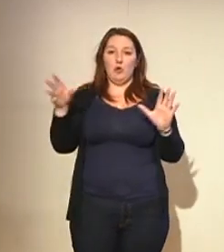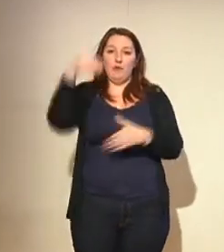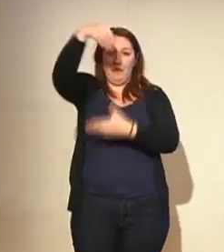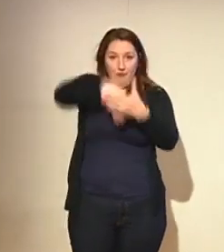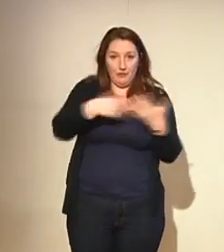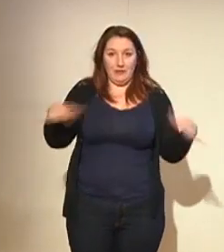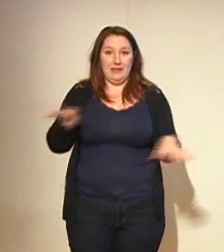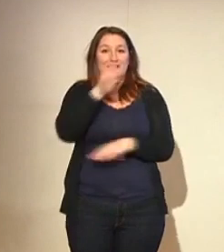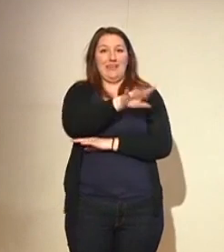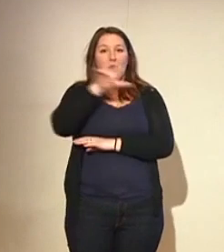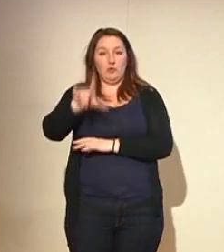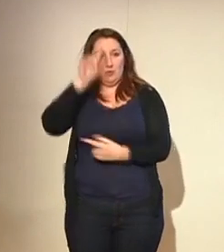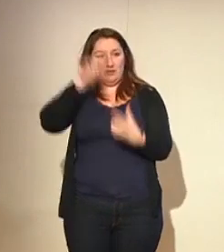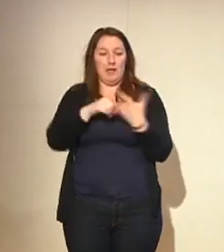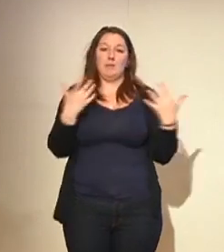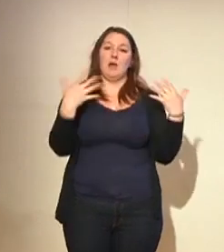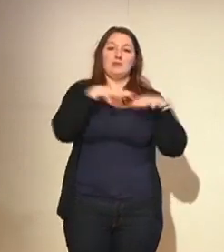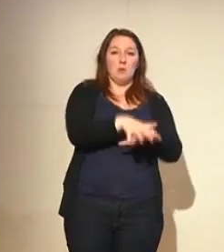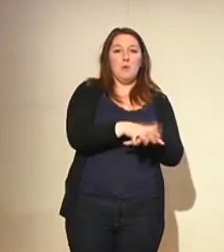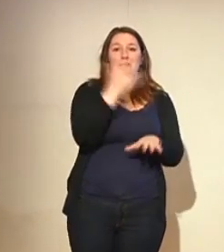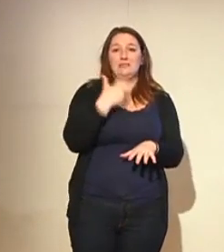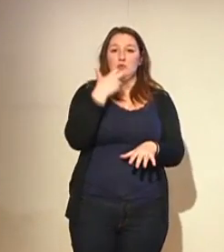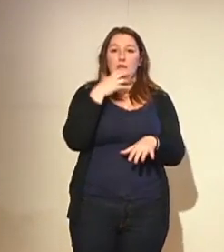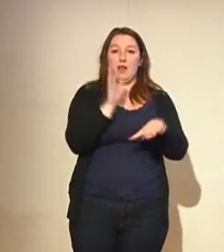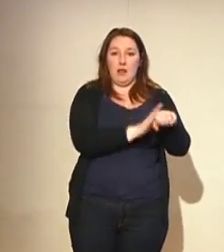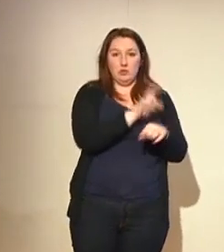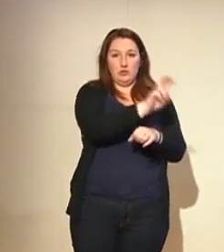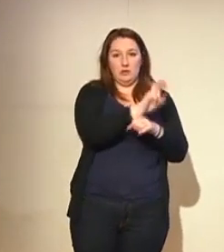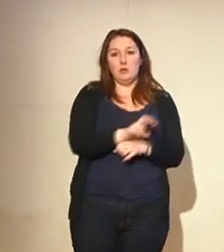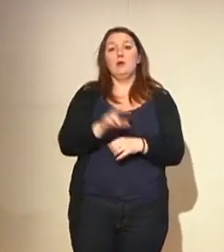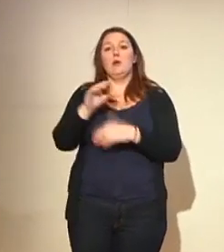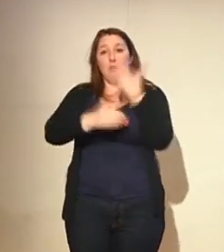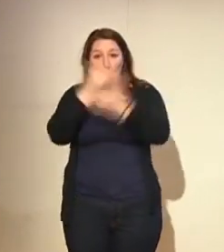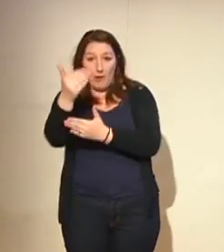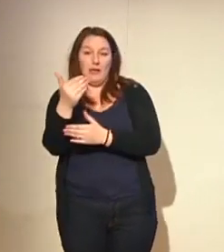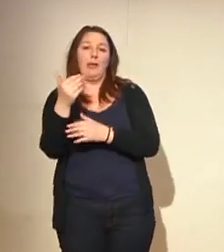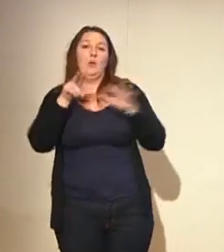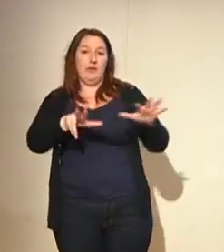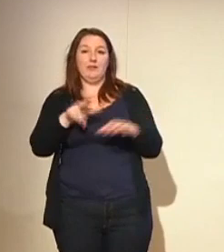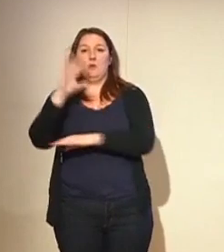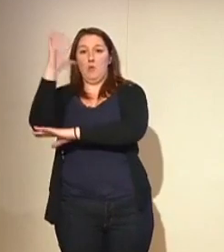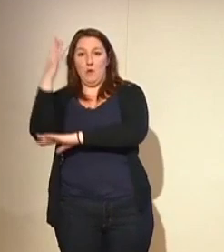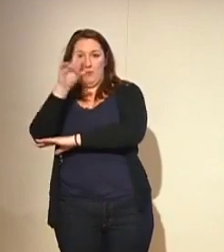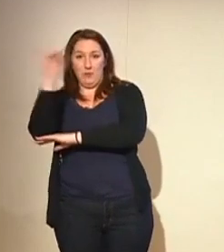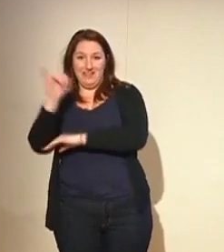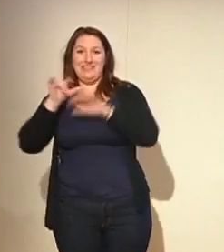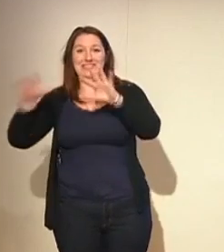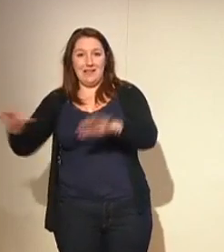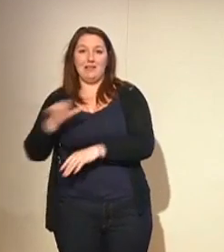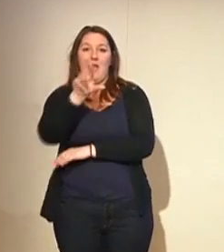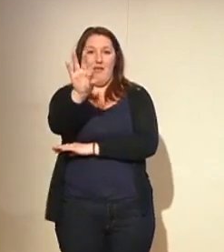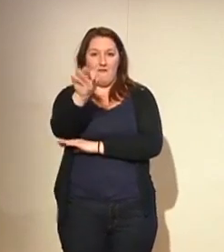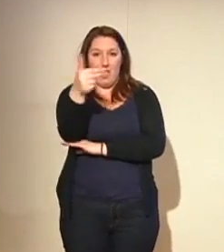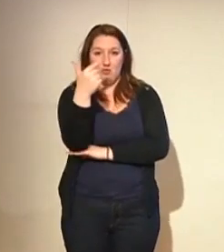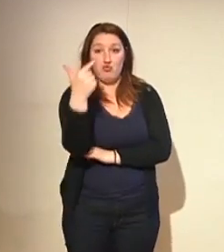42 pour la liste de rassemblement citoyens de la gauche des écologistes 8 pour le rassemblement de gauche et de progrès 7 pour l'umpudi 2 pour le FN ce qui